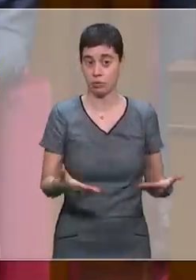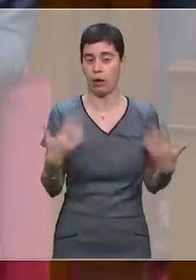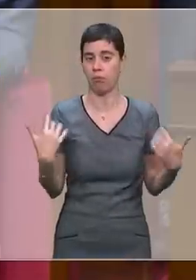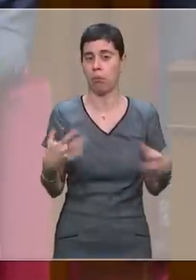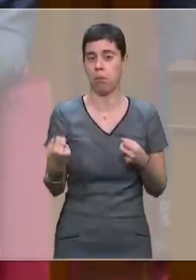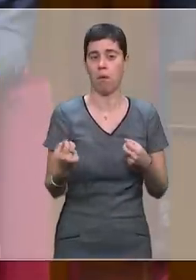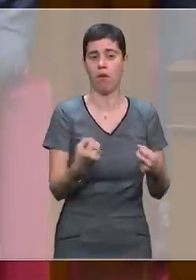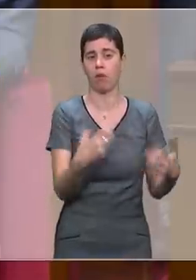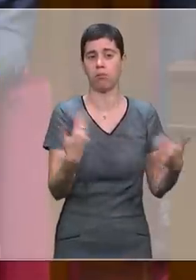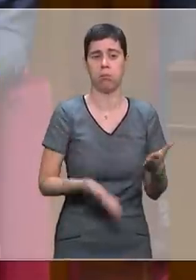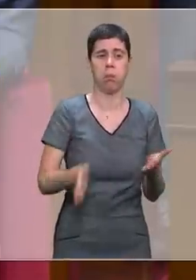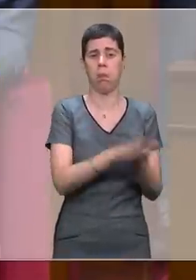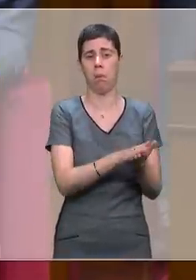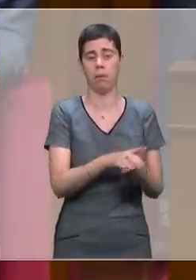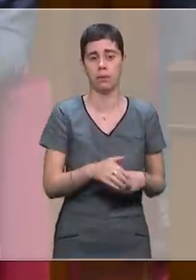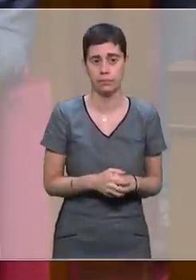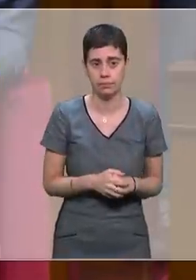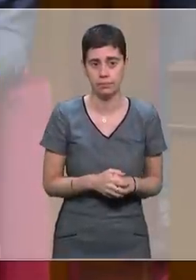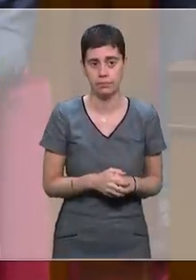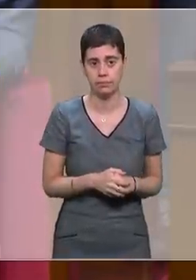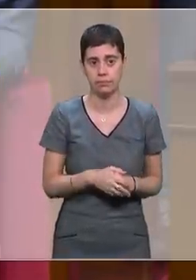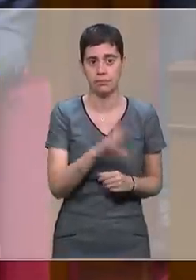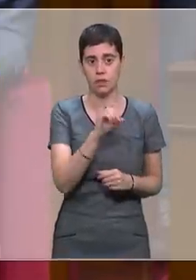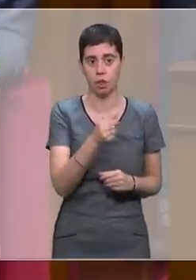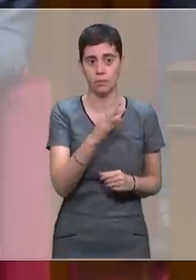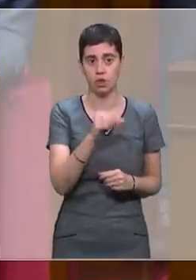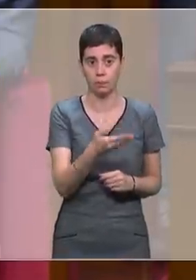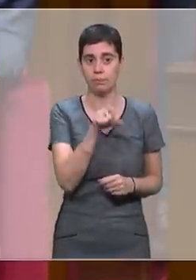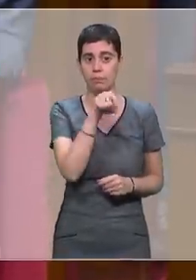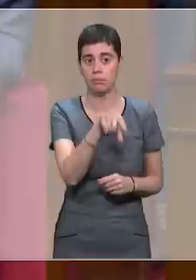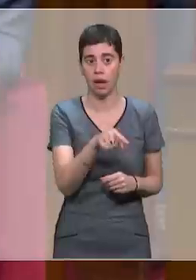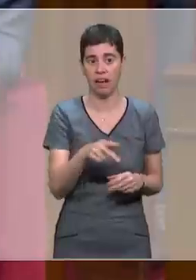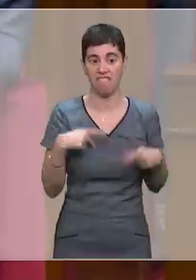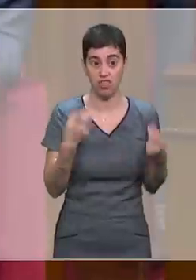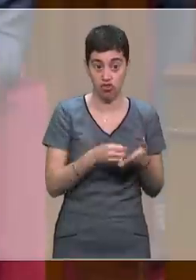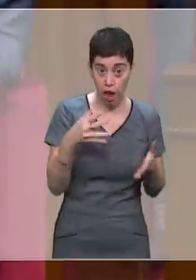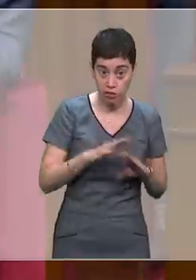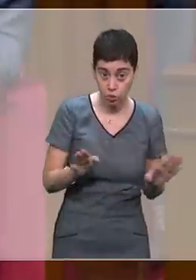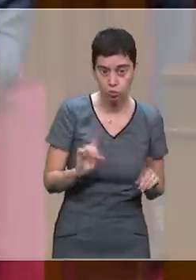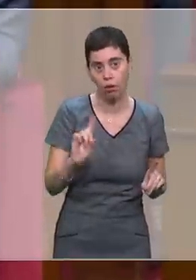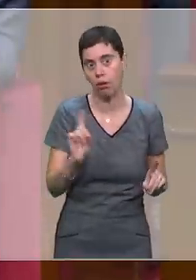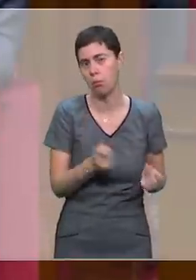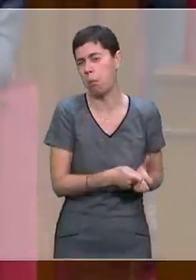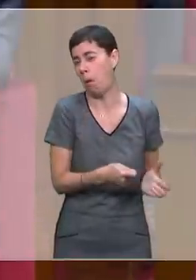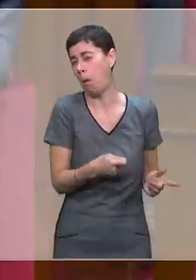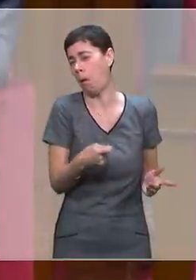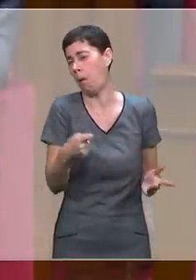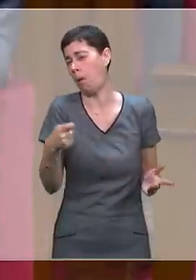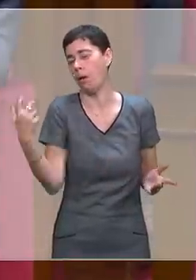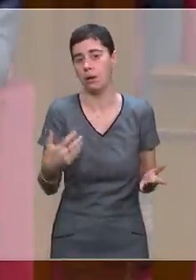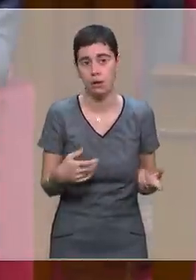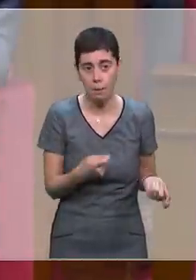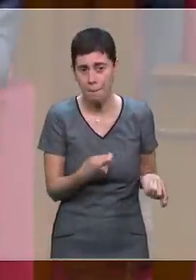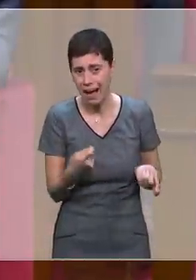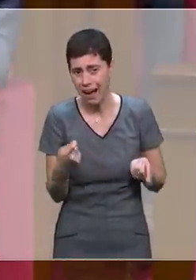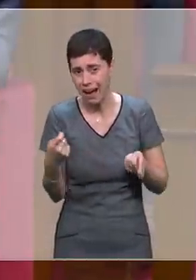effets démultipliés. Dans les Outre-mer, la vie n'est plus seulement chère, elle est hors de prix. Tout